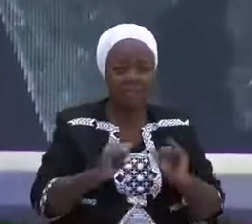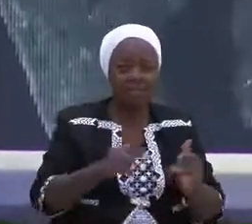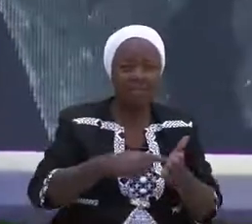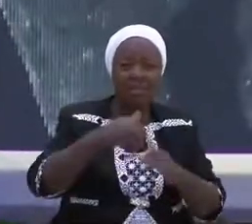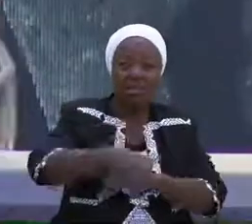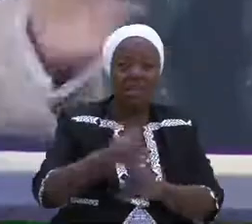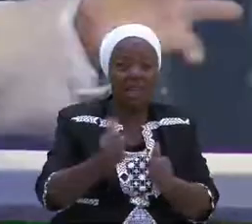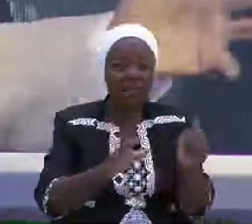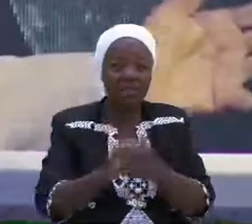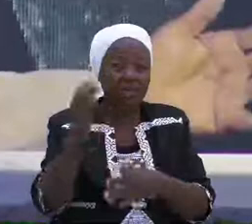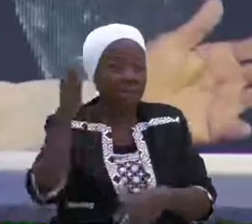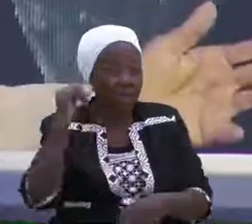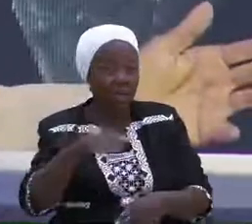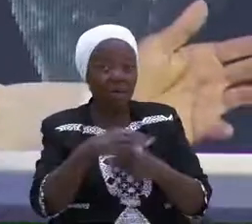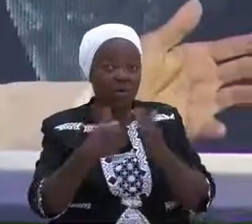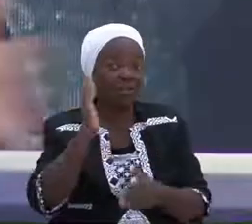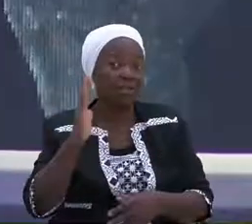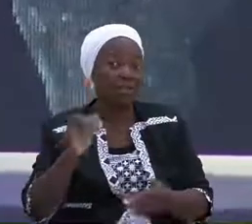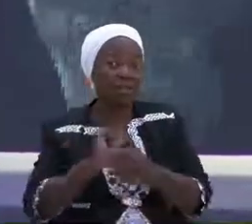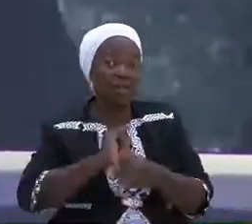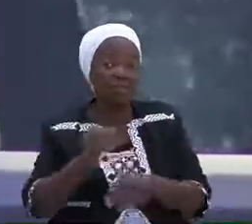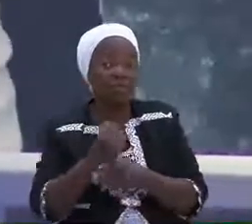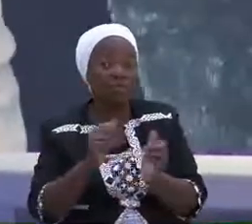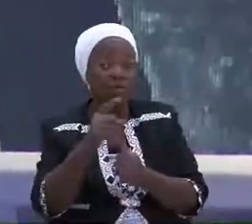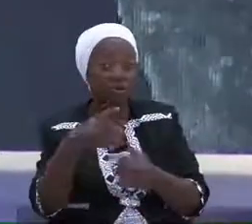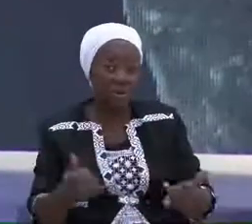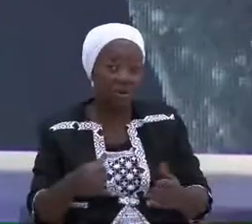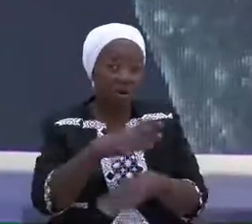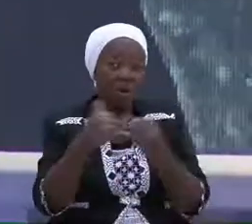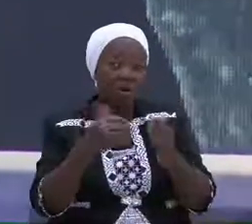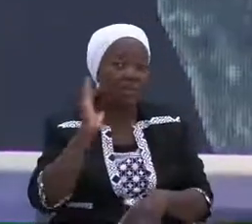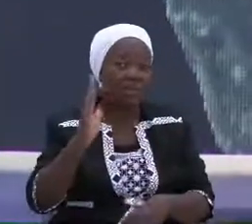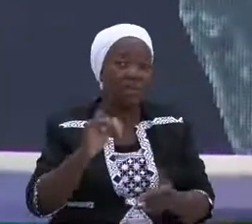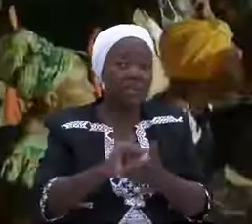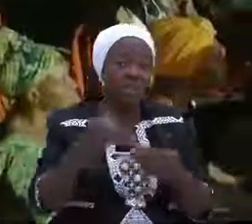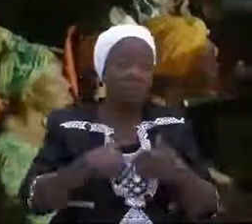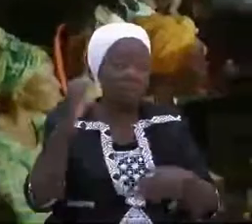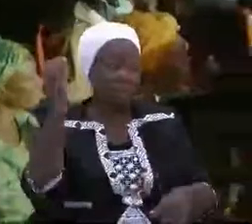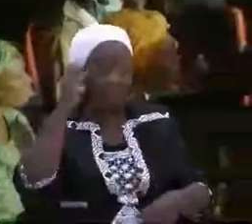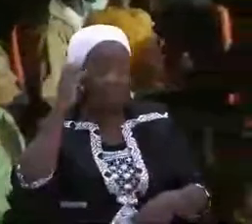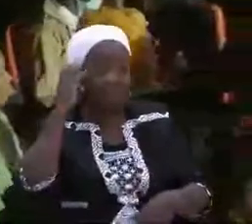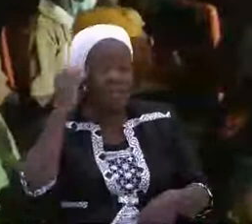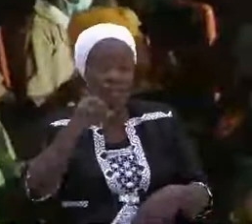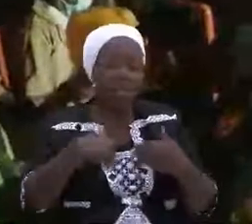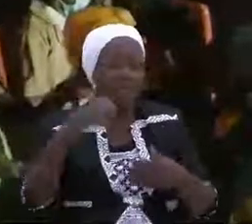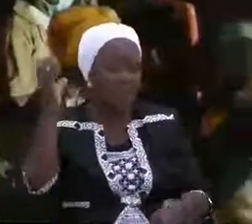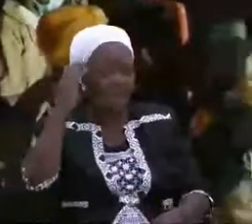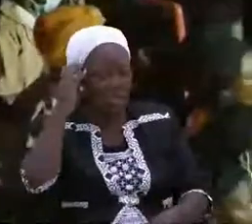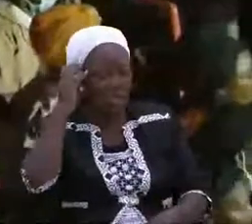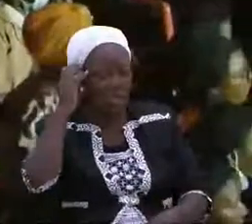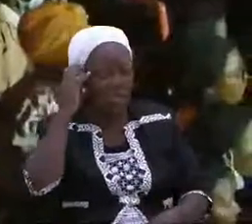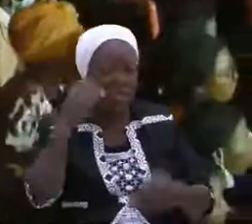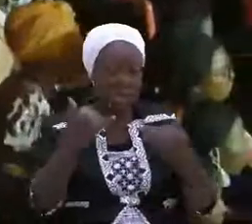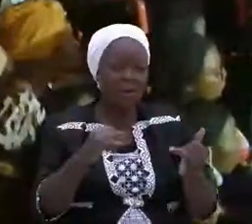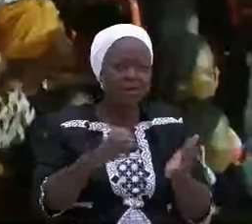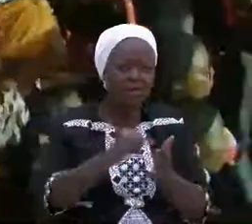entends, tous les témoignages que je partage avec vous, tous les témoignages que vous avez écoutés, vous avez entendus,